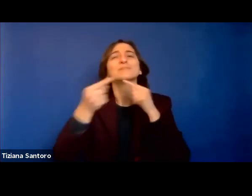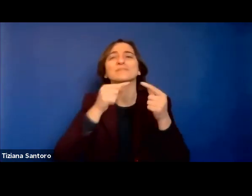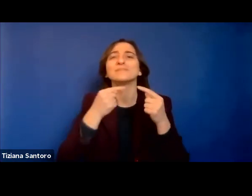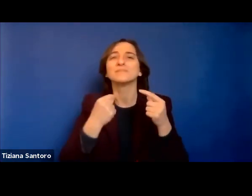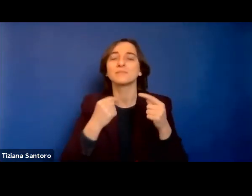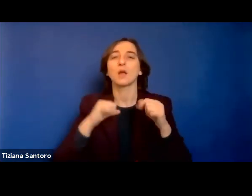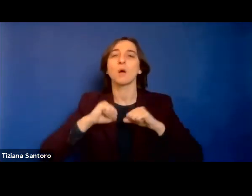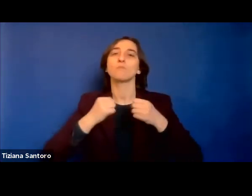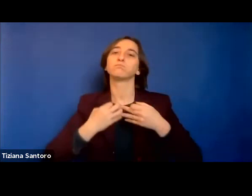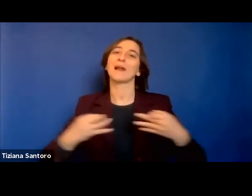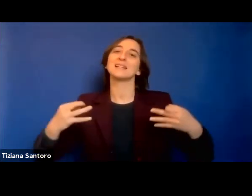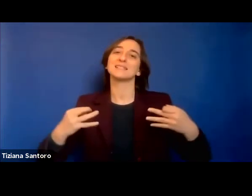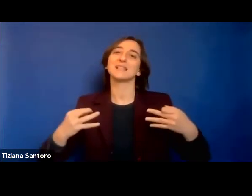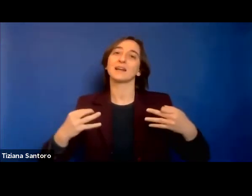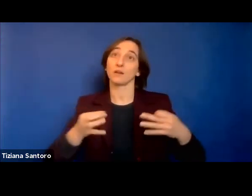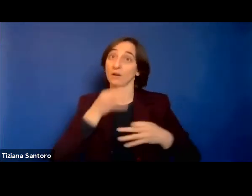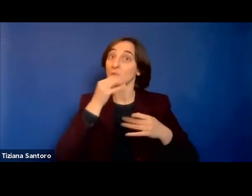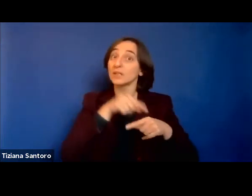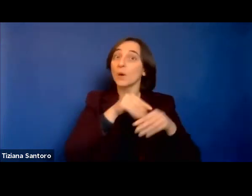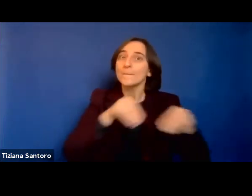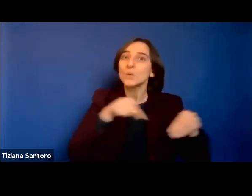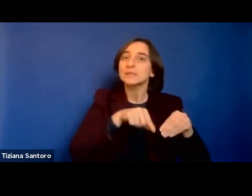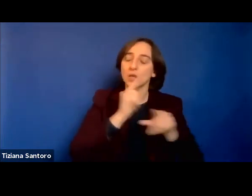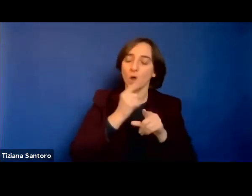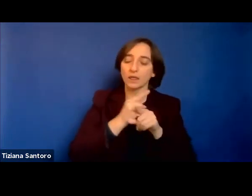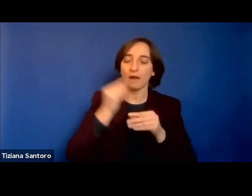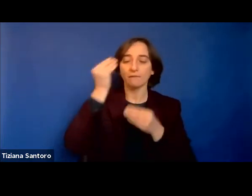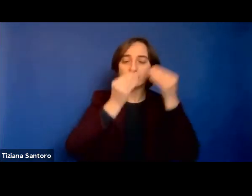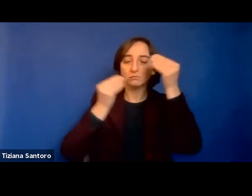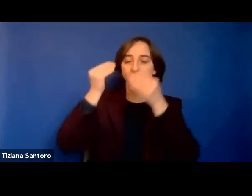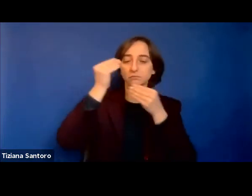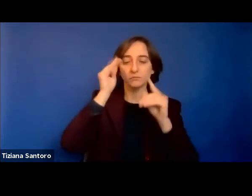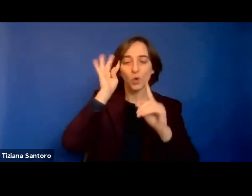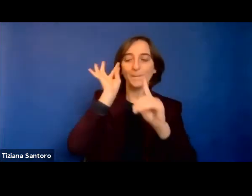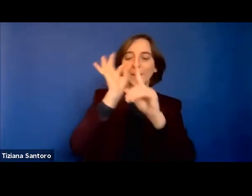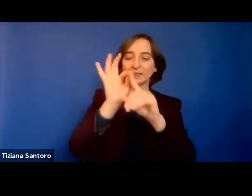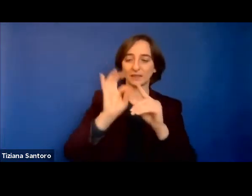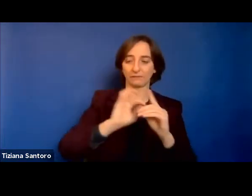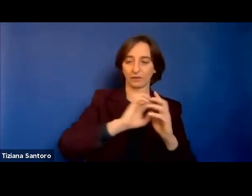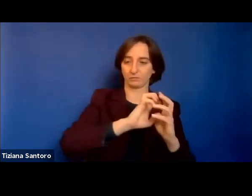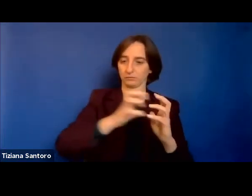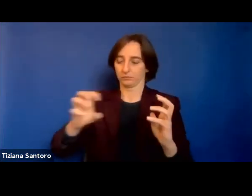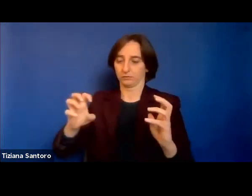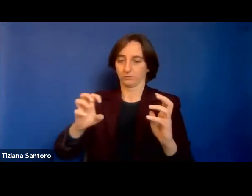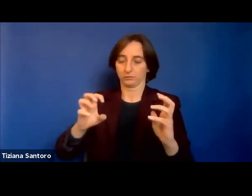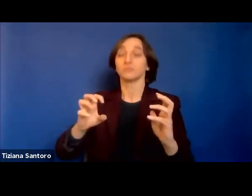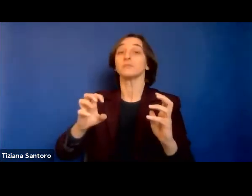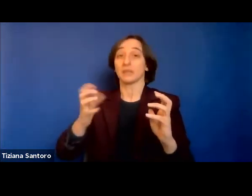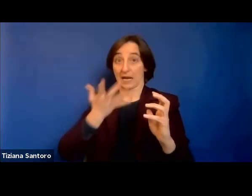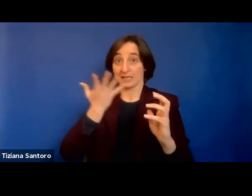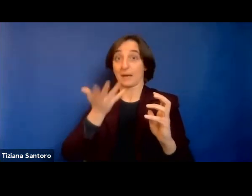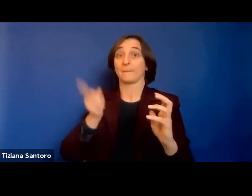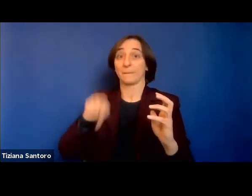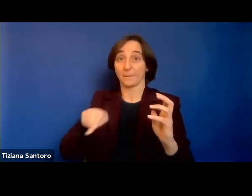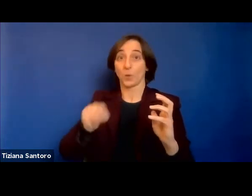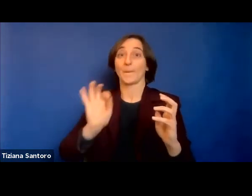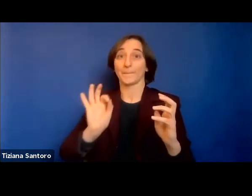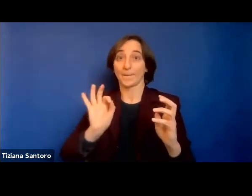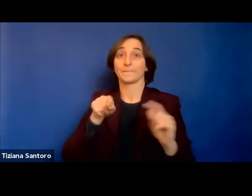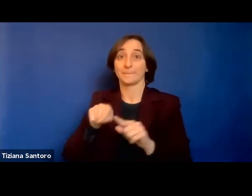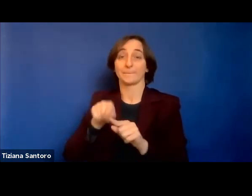ripensamento proprio dei propri obiettivi, dove l'accessibilità naturalmente ha un ruolo centrale. Quindi noi